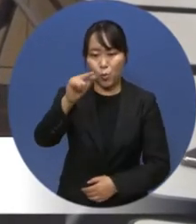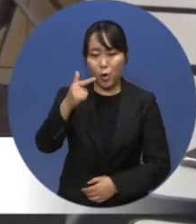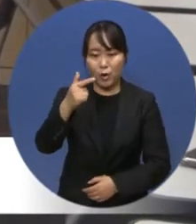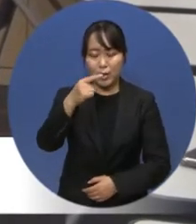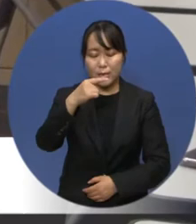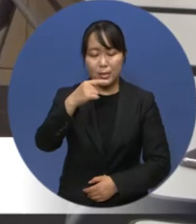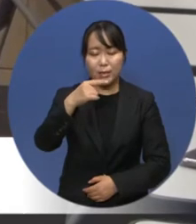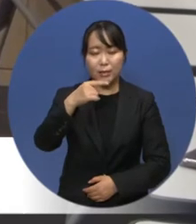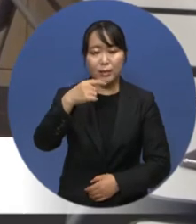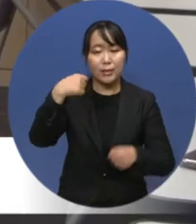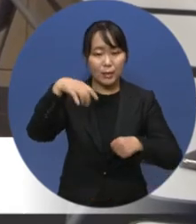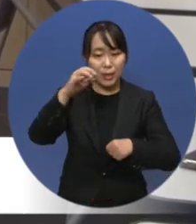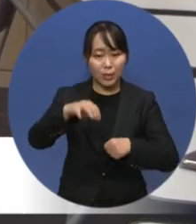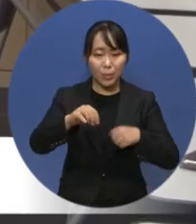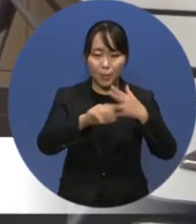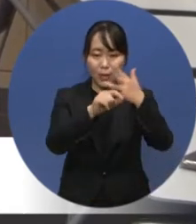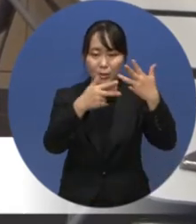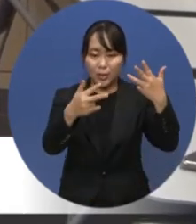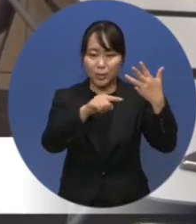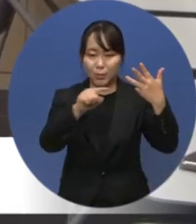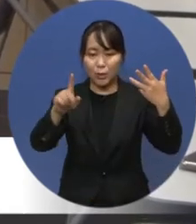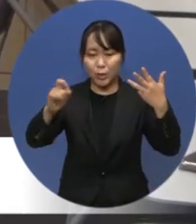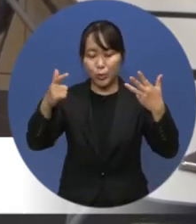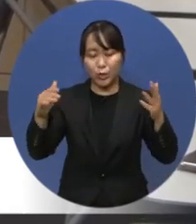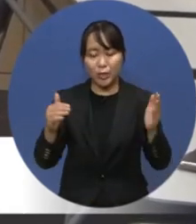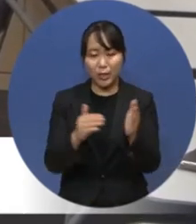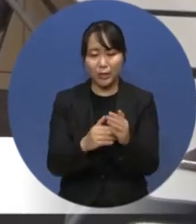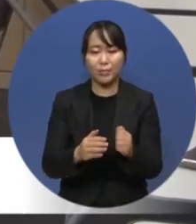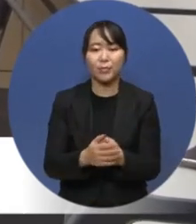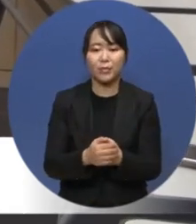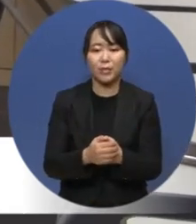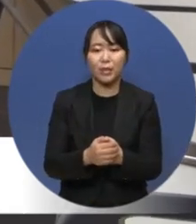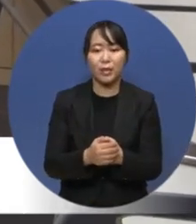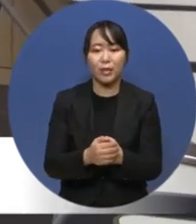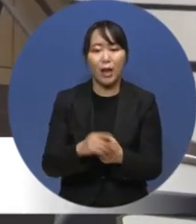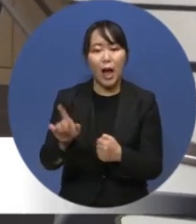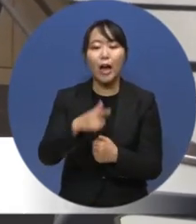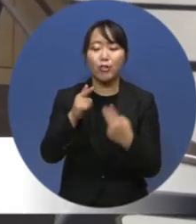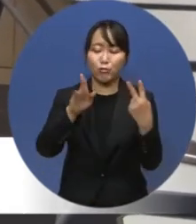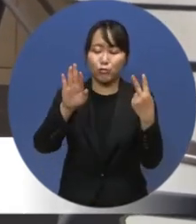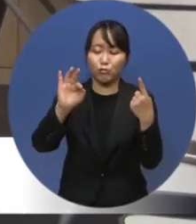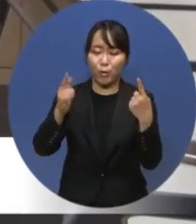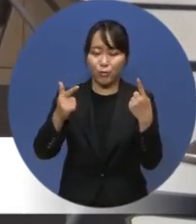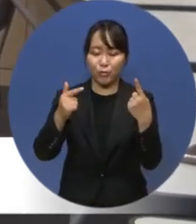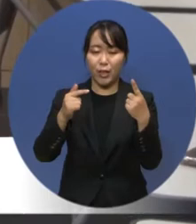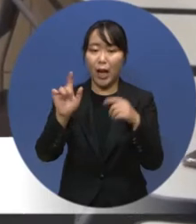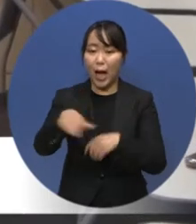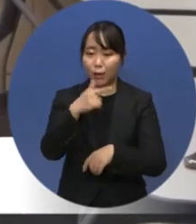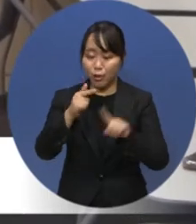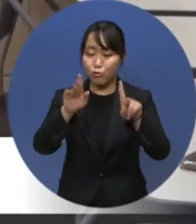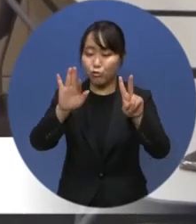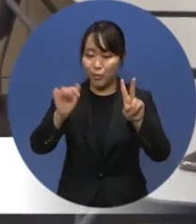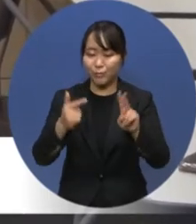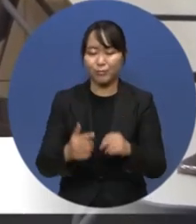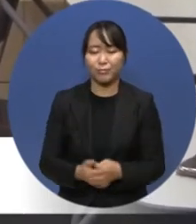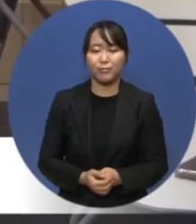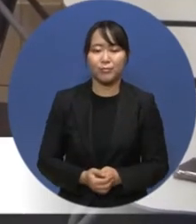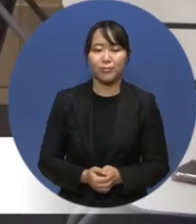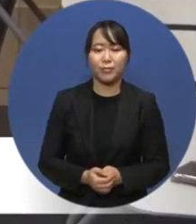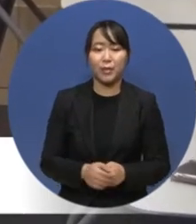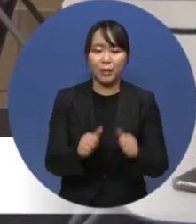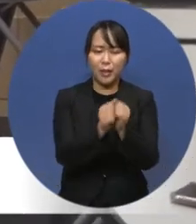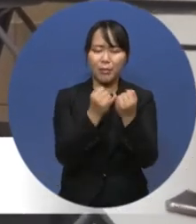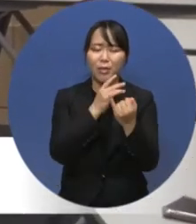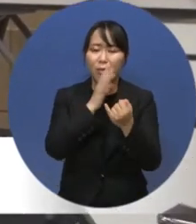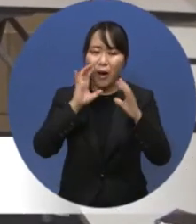7일부터 8월 16일까지 공연이 올립니다. 일주일에 하루에 두 번씩 공연인데요.